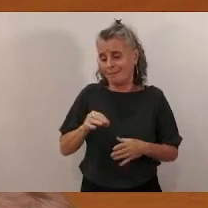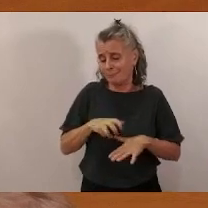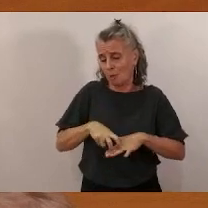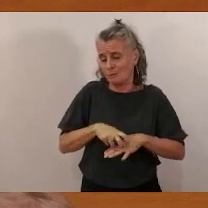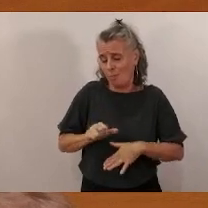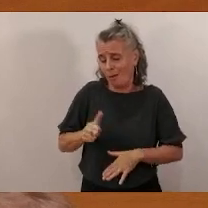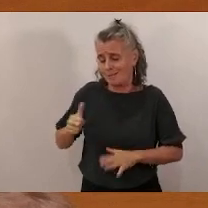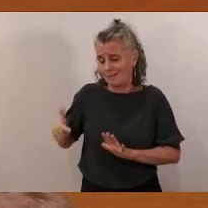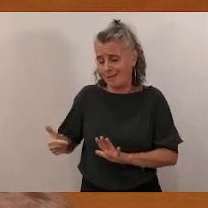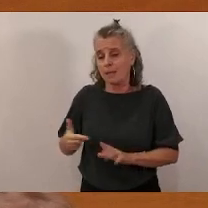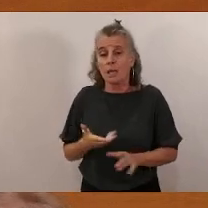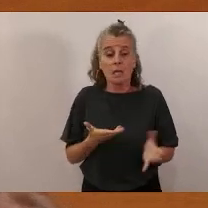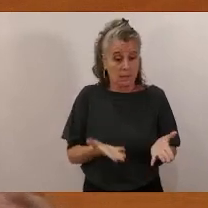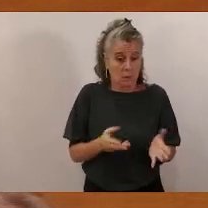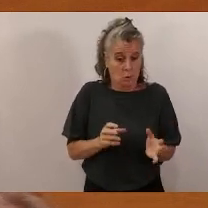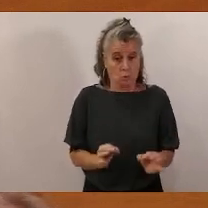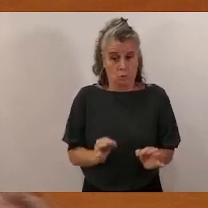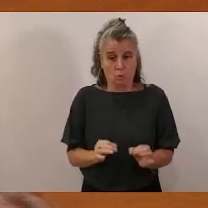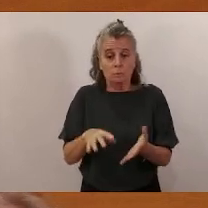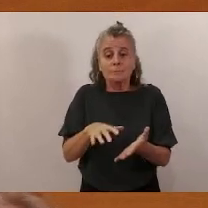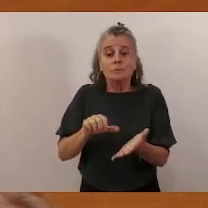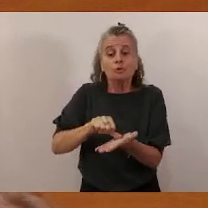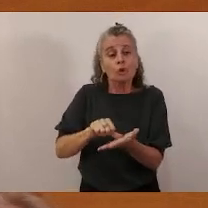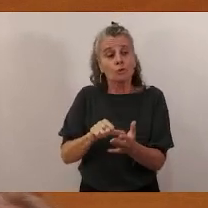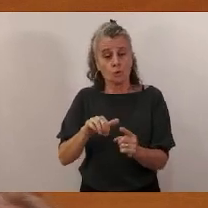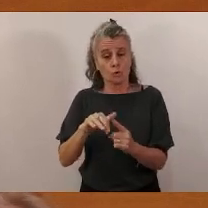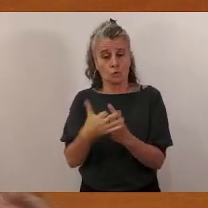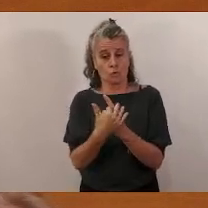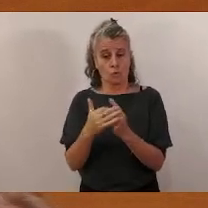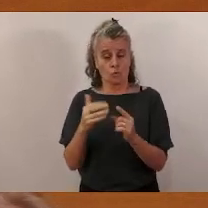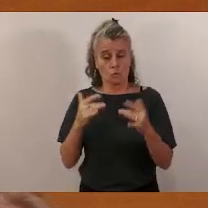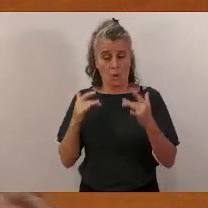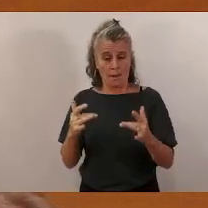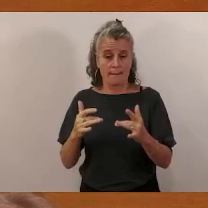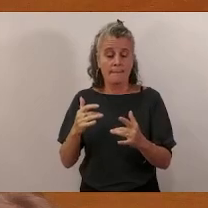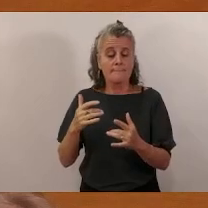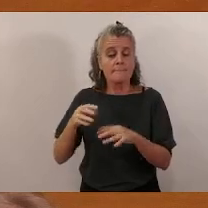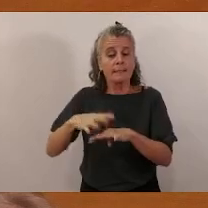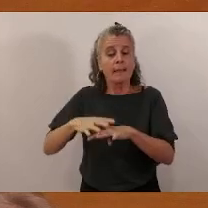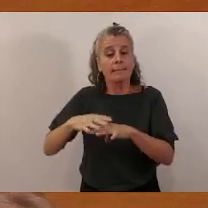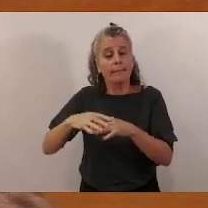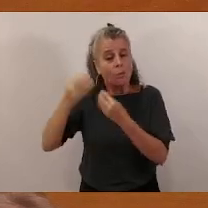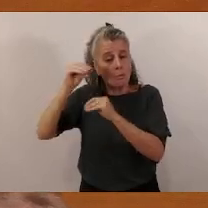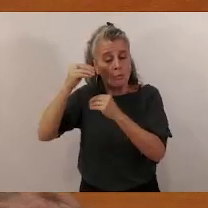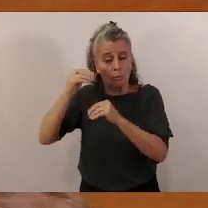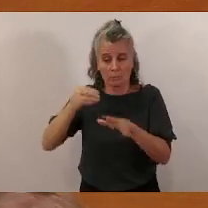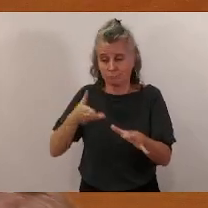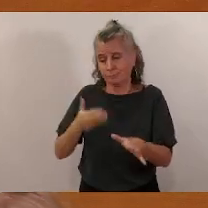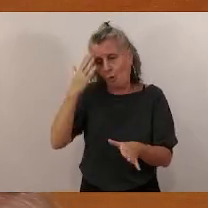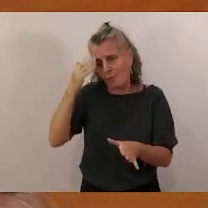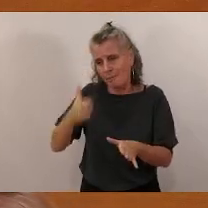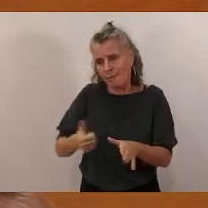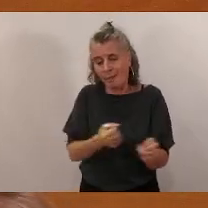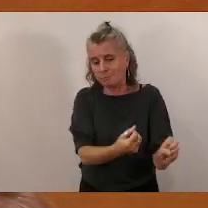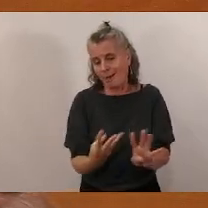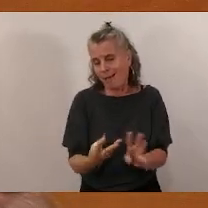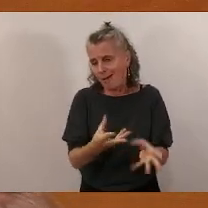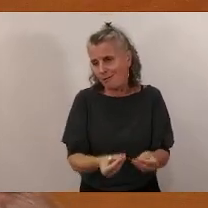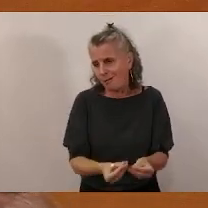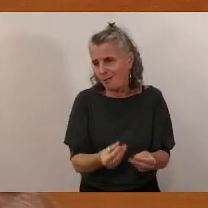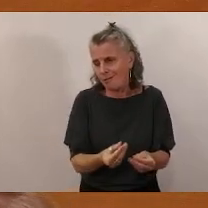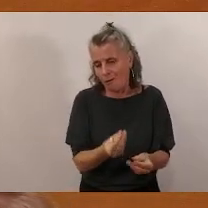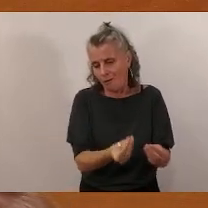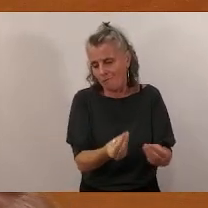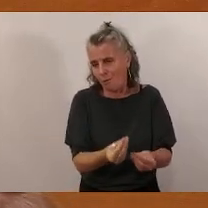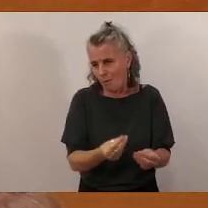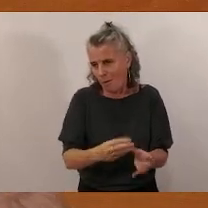Centre socioculturel d'Andoum, qui présente 4 projets qu'on connaît bien, qui est dans le 7e arrondissement, qui accueille de nombreux de nos enfants, et le Centre d'animation des abeilles dans le